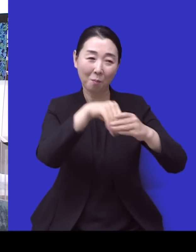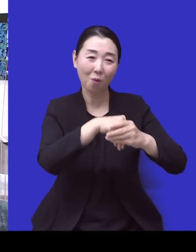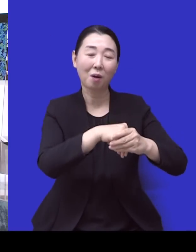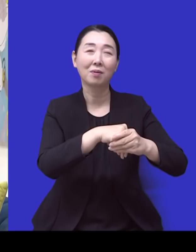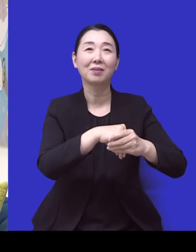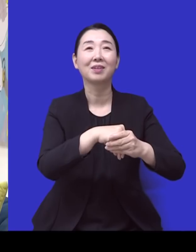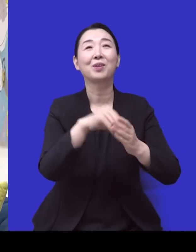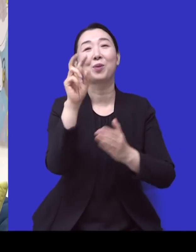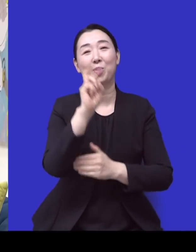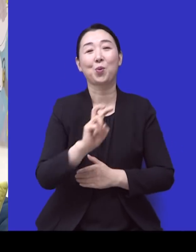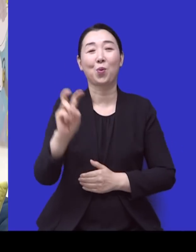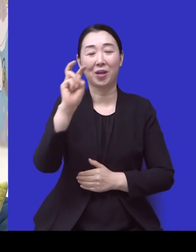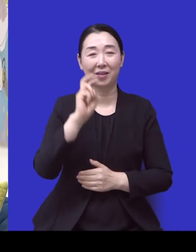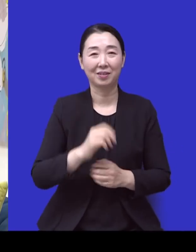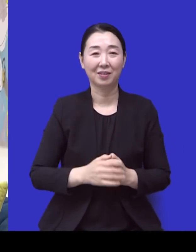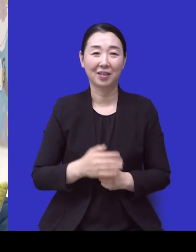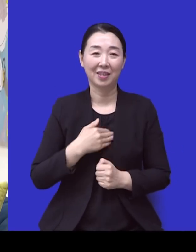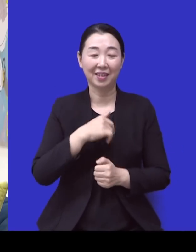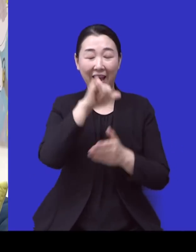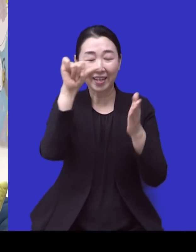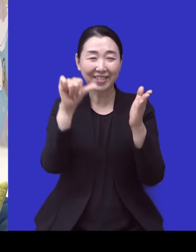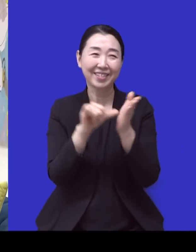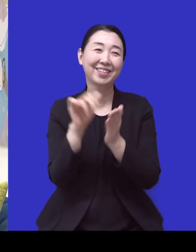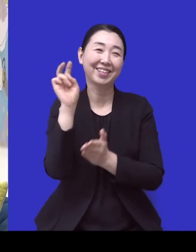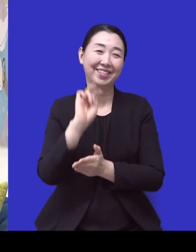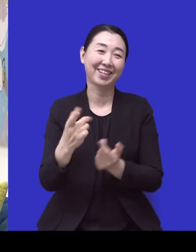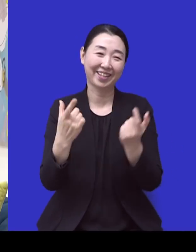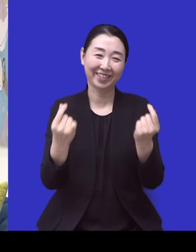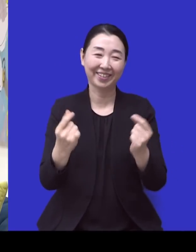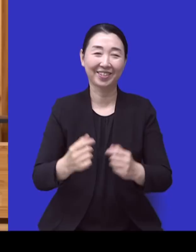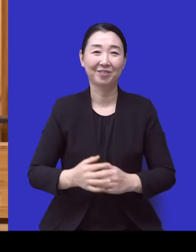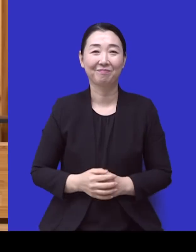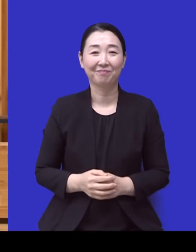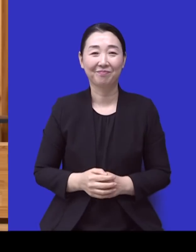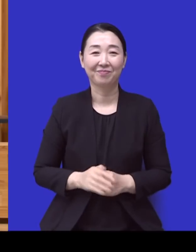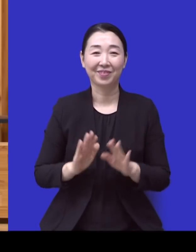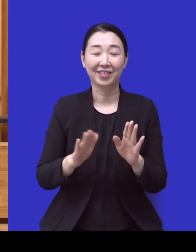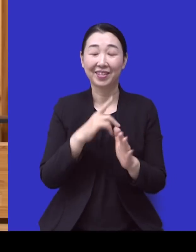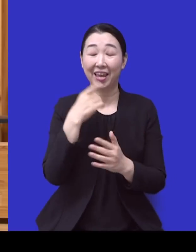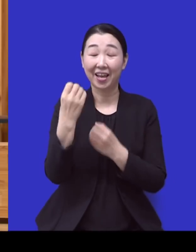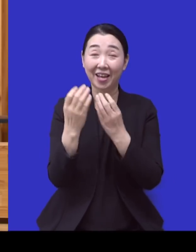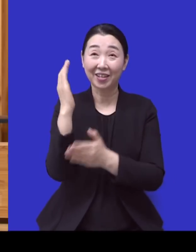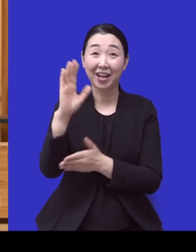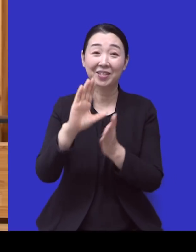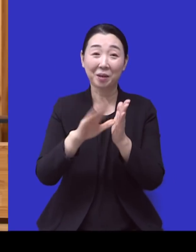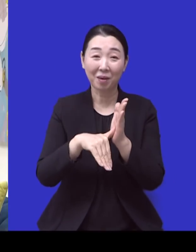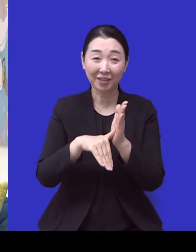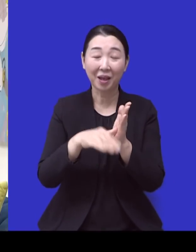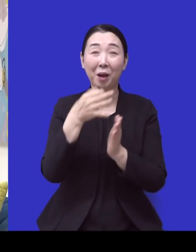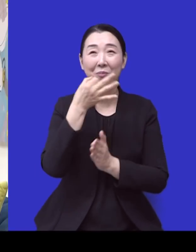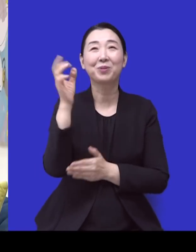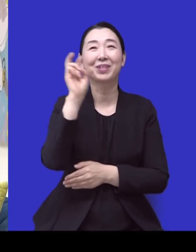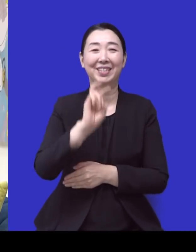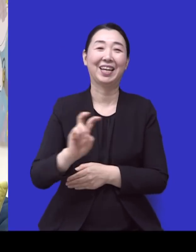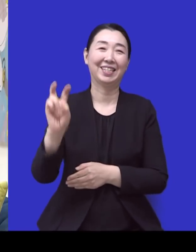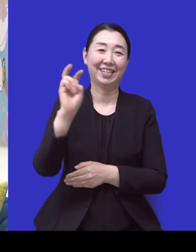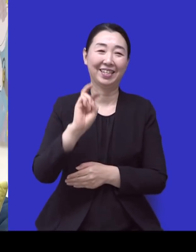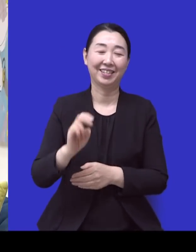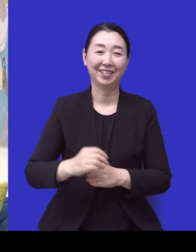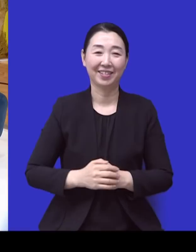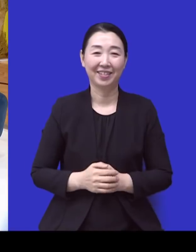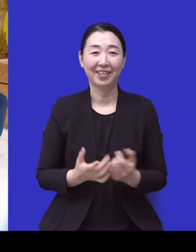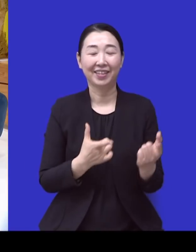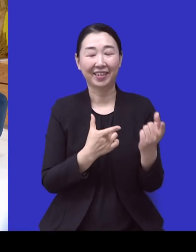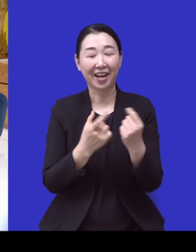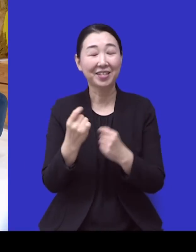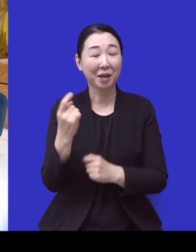생각이 들어서 약간 저의 인생 찬양 같은 곡입니다. 네, 그러면 이제 간증 집회 가실 때마다 꼭 부르시는 찬양이에요. 네, 맞아요. 네. 예, 다 같이